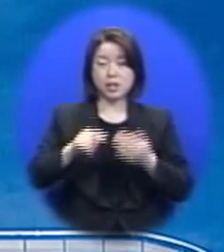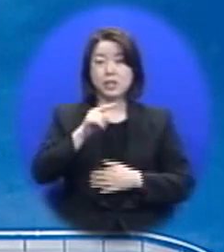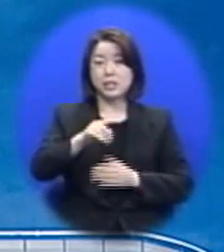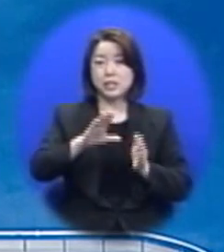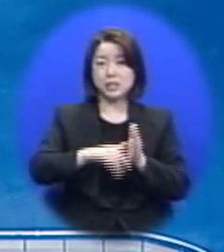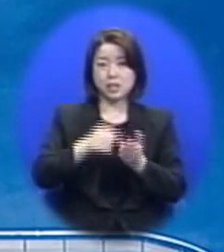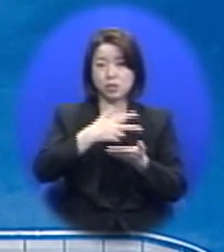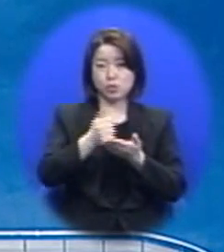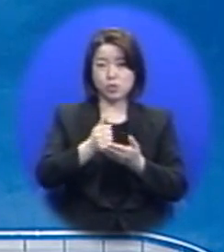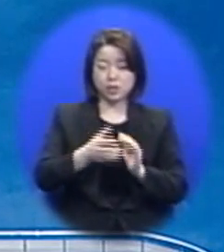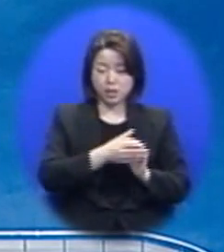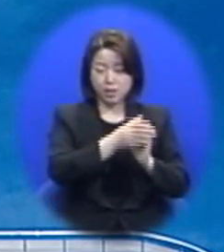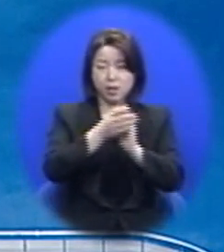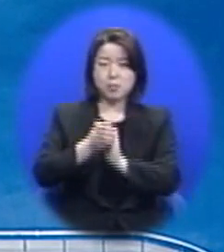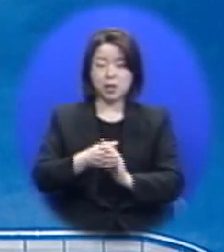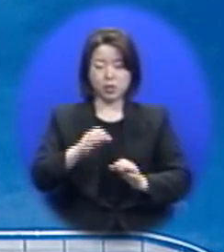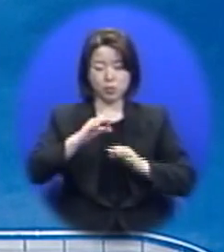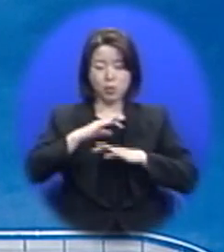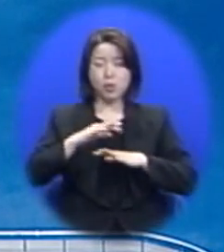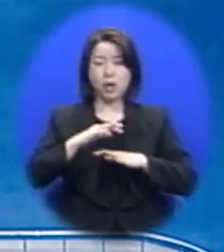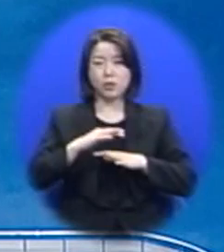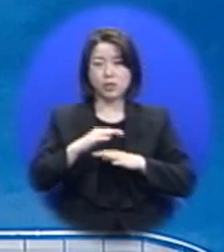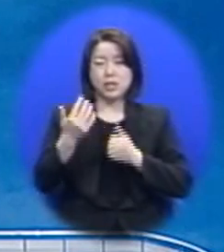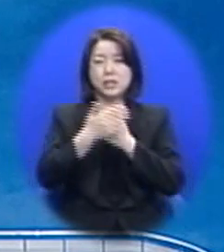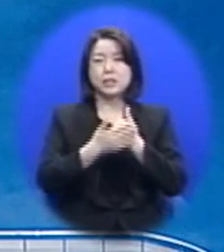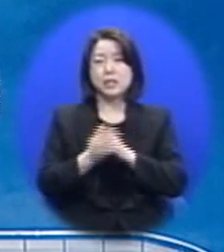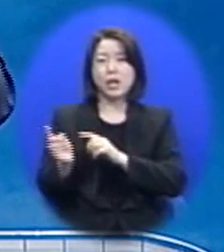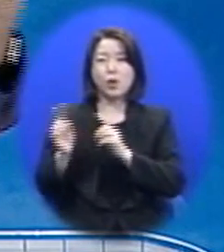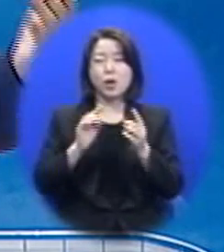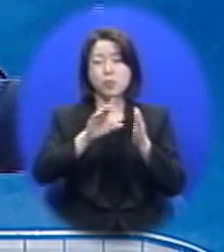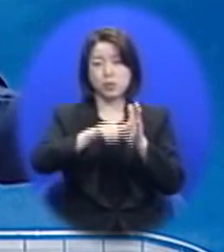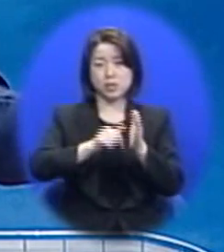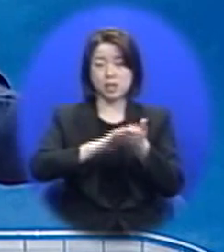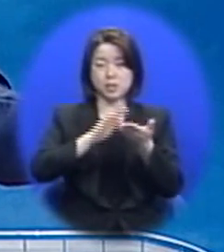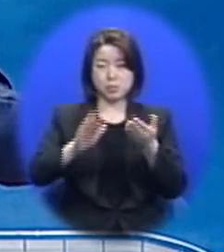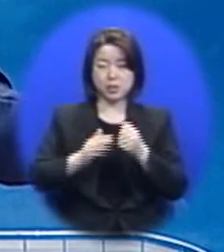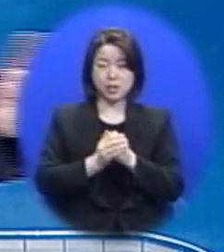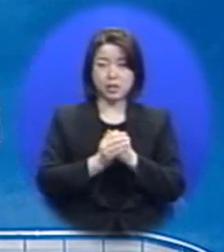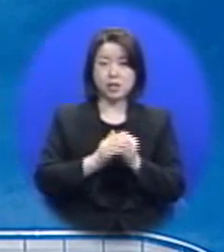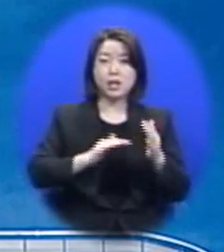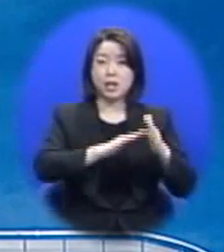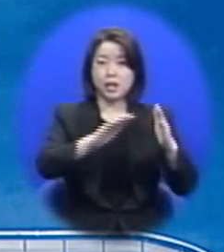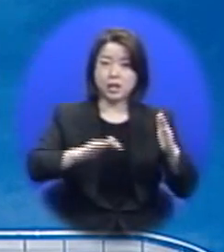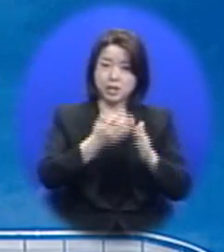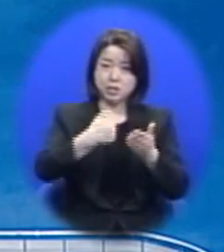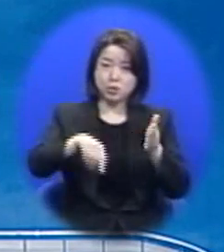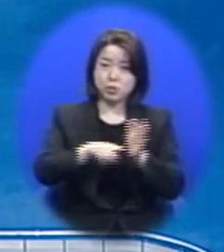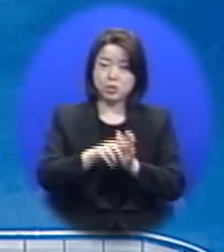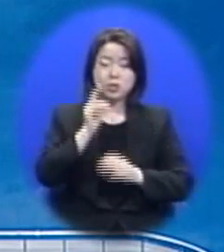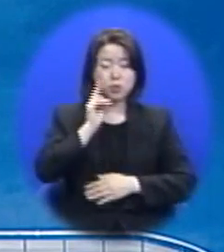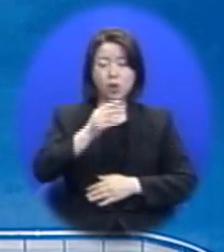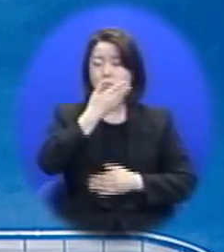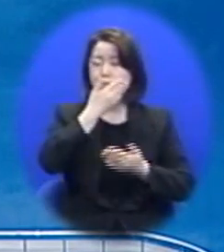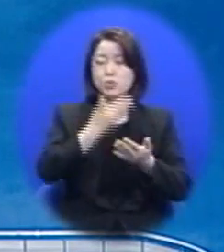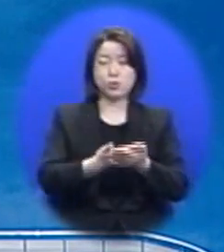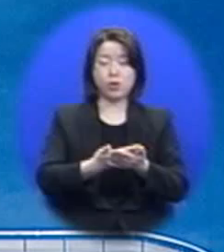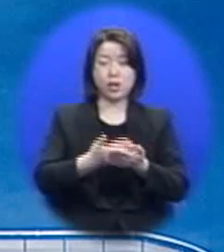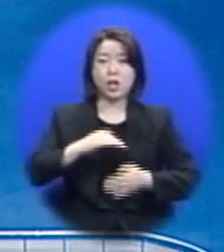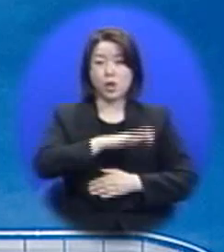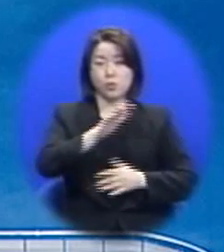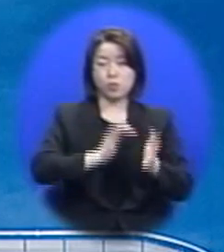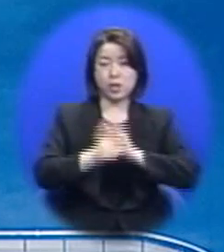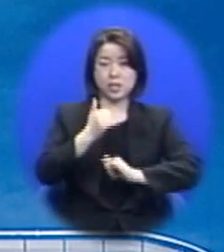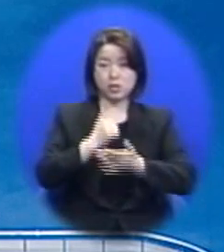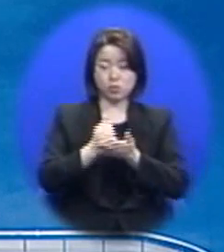참으로 놀라운 은혜의 회복의 시간입니다. 가정을 위해서 너무 중요합니다. 우리가 예수님과 연합하는